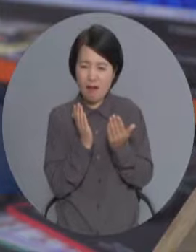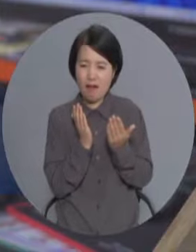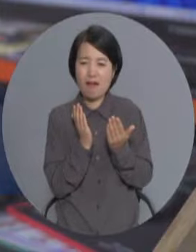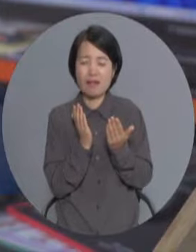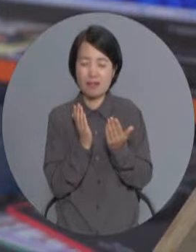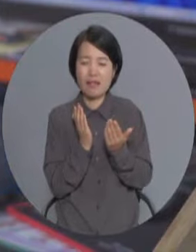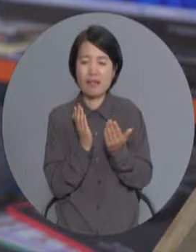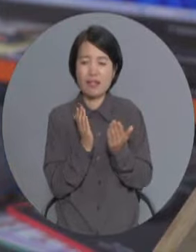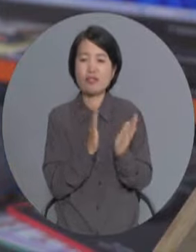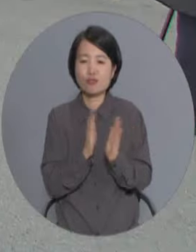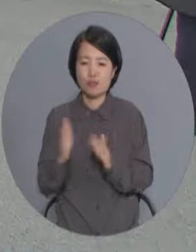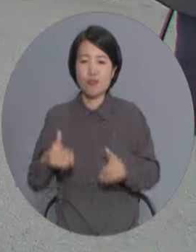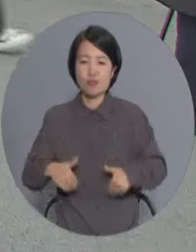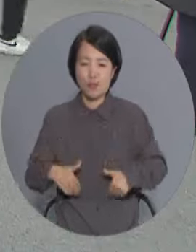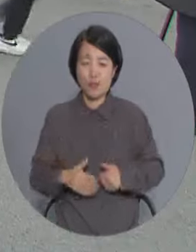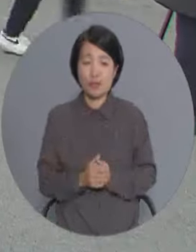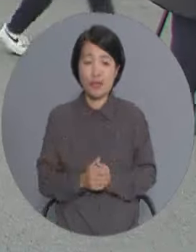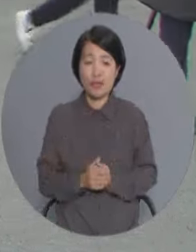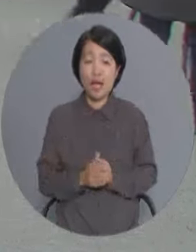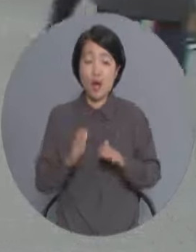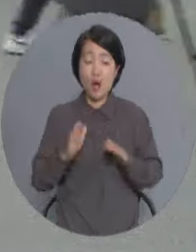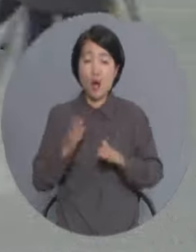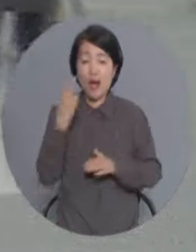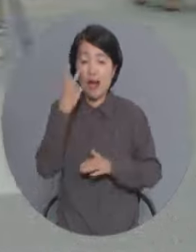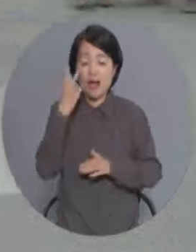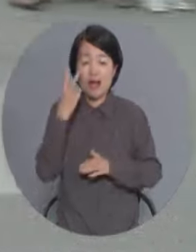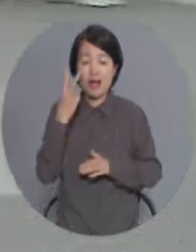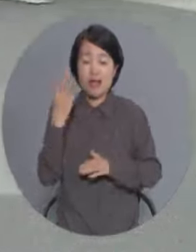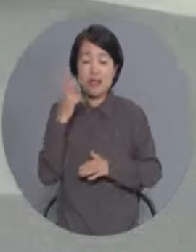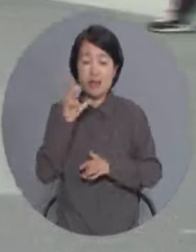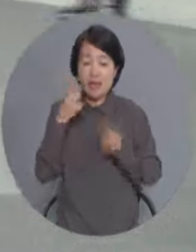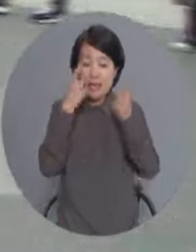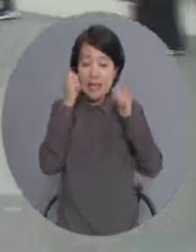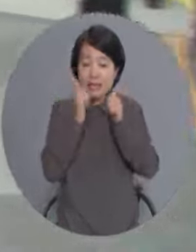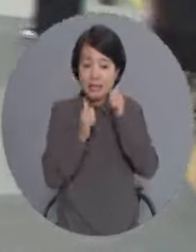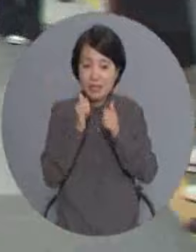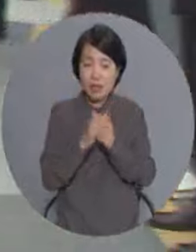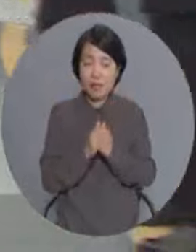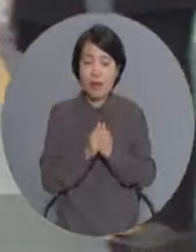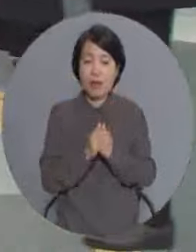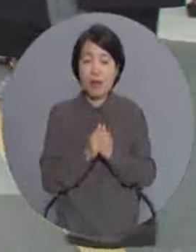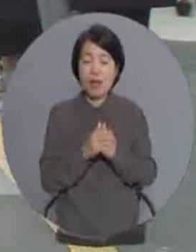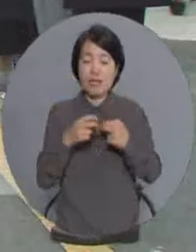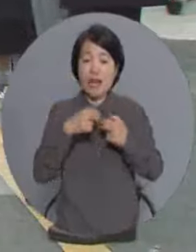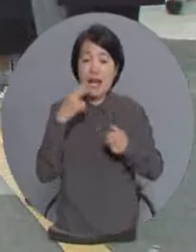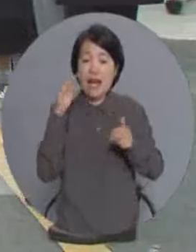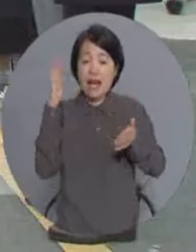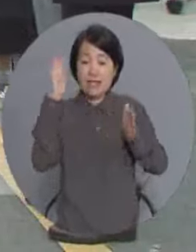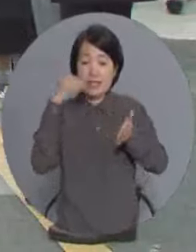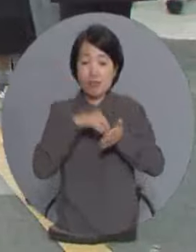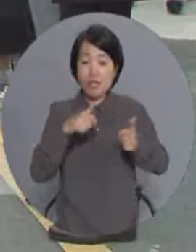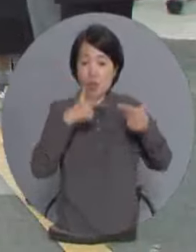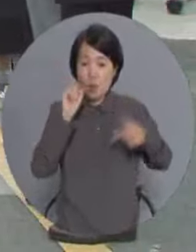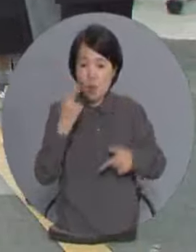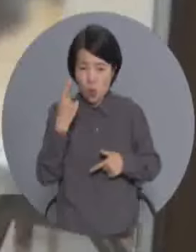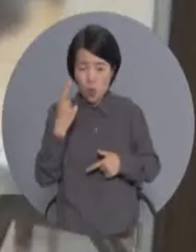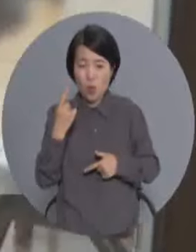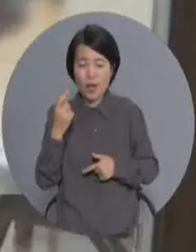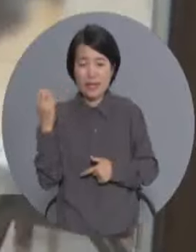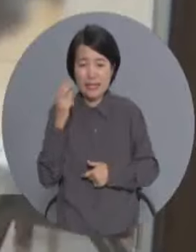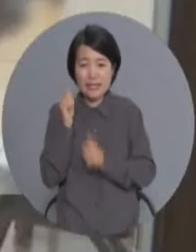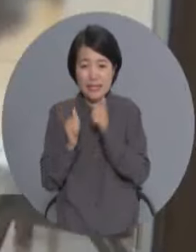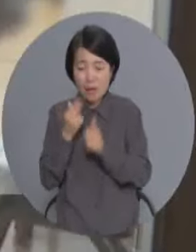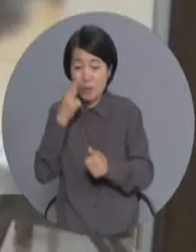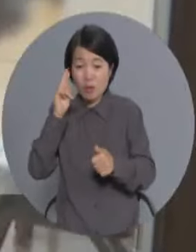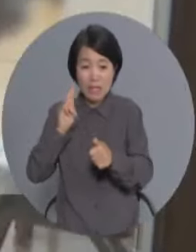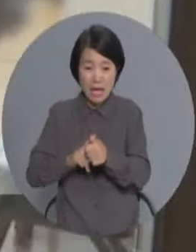것이 필요할 것입니다. 올해 수능은 의대 정원 확대 등으로 재수생 등 이른바 N수생이 21년 만에